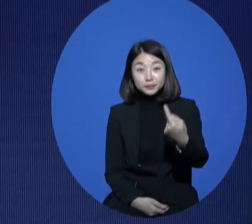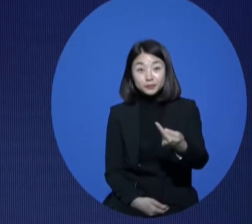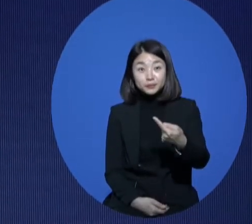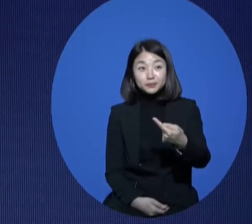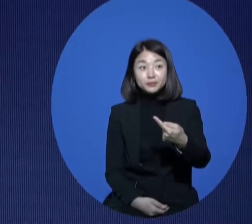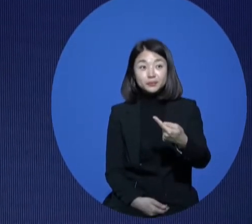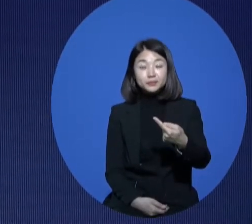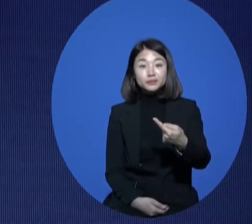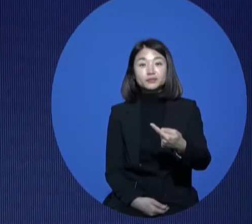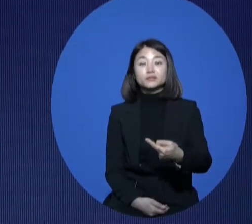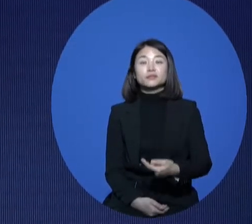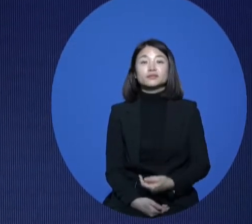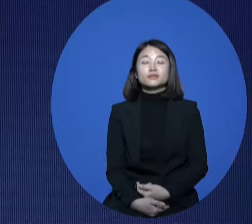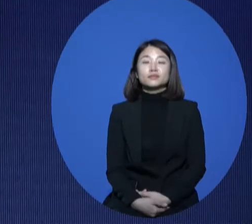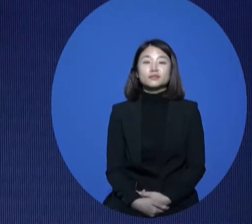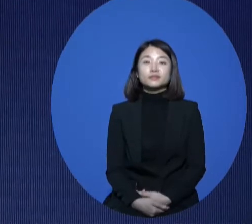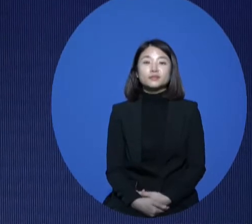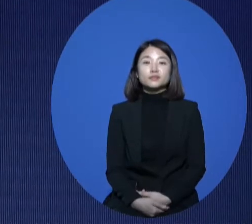또 우리